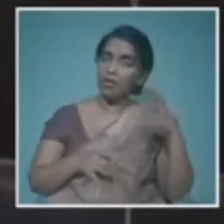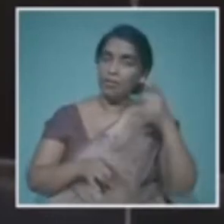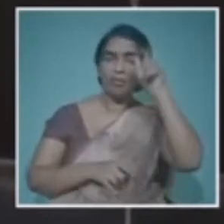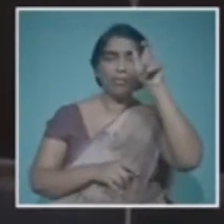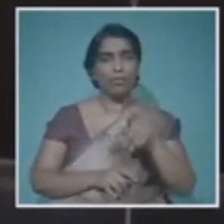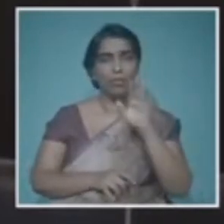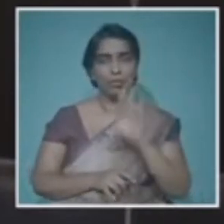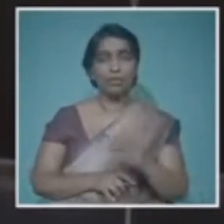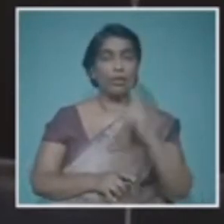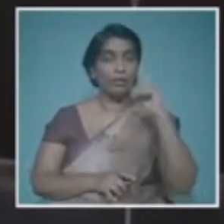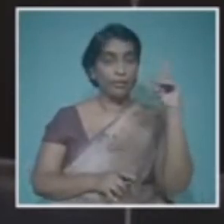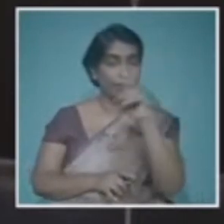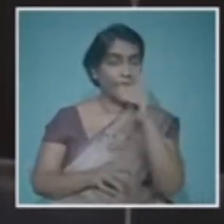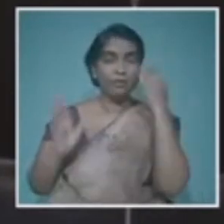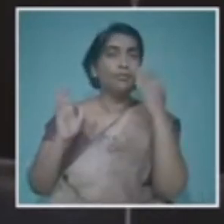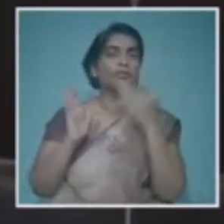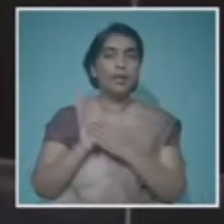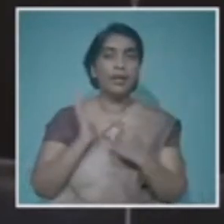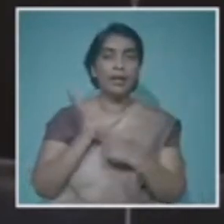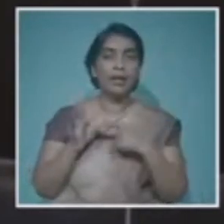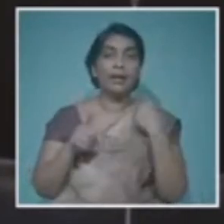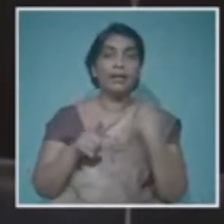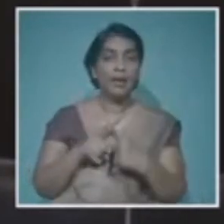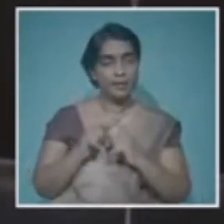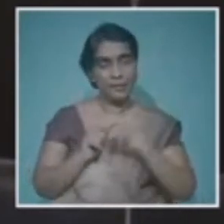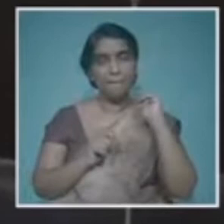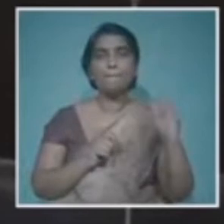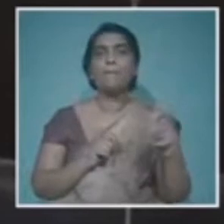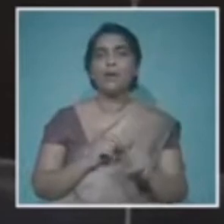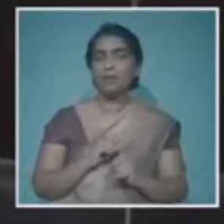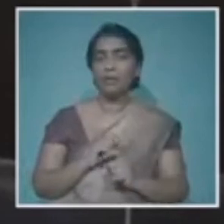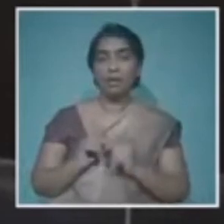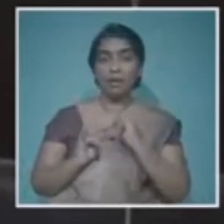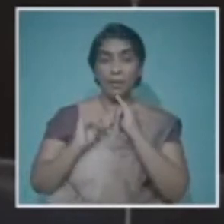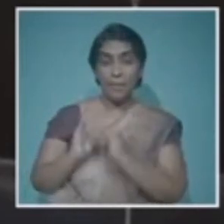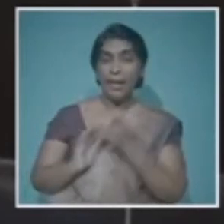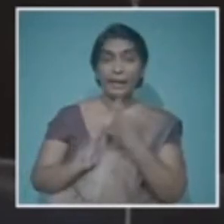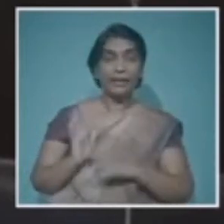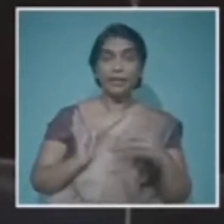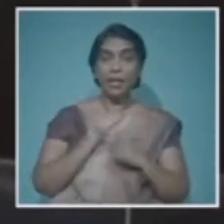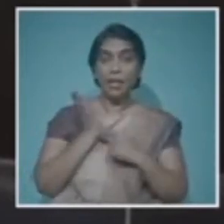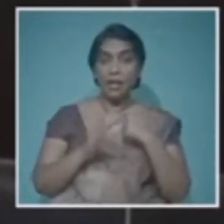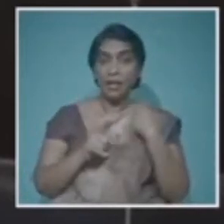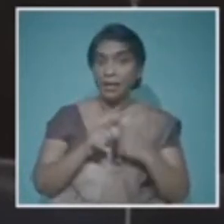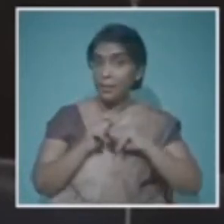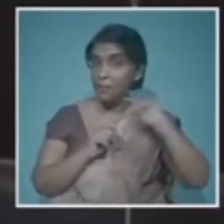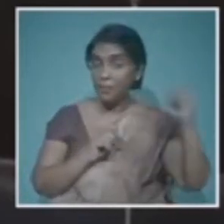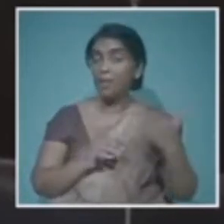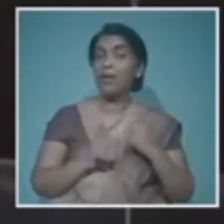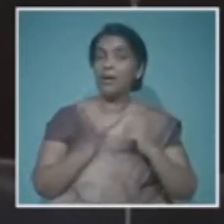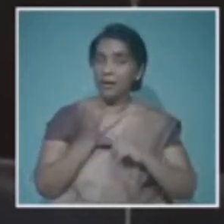වුණත් අංක එකේ දේ තමයි ටැක්ස් එක ගෙවන්න ඕනේ. අපරාධ නීතියට වඩා දැඩි දඬුවම් ලැබෙනවා ටැක්ස් නොගෙවොත්, ටැක්ස් වේඩ්